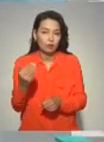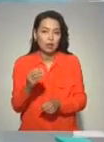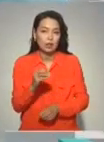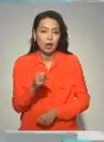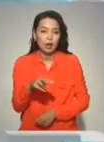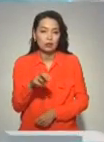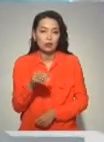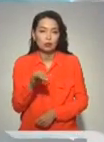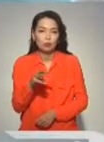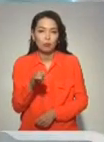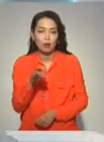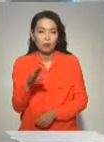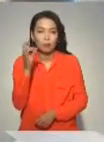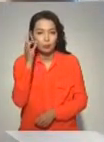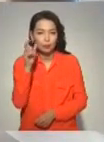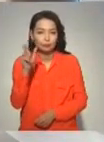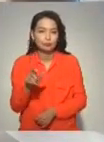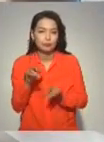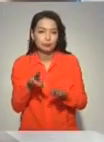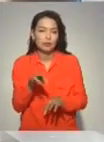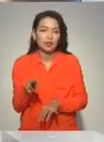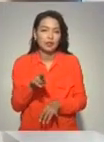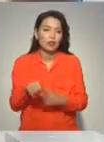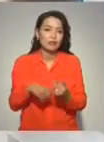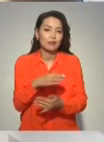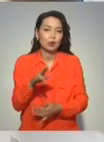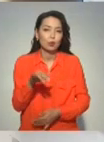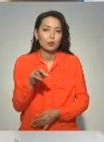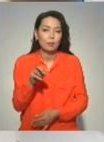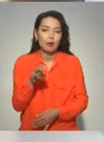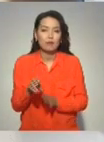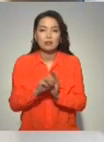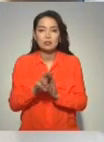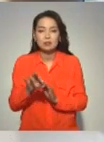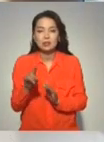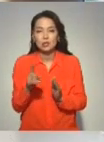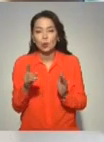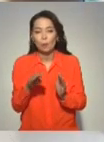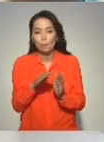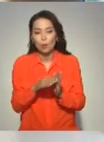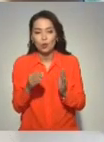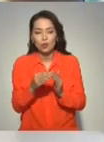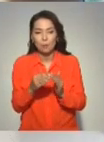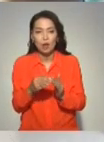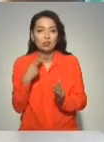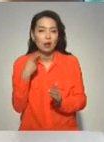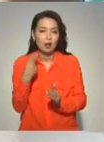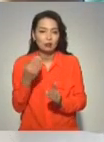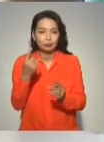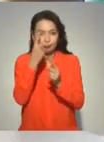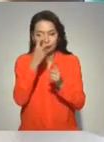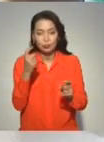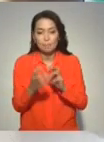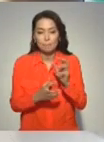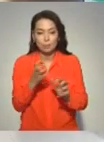Ерлан Алдажуманов. Напомню, фигурант дела по январским событиям Кудебаев сбежал из-под домашнего ареста. Его объявили в